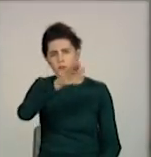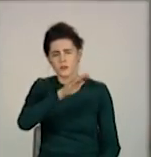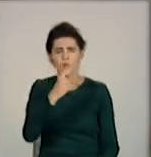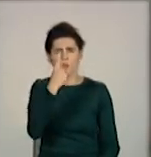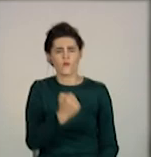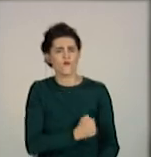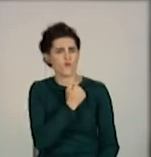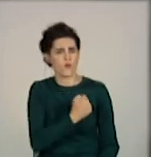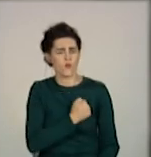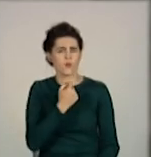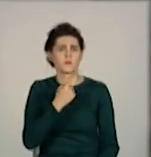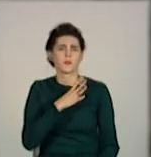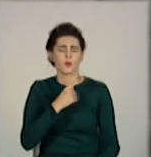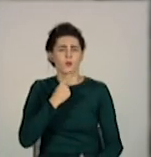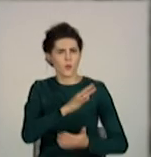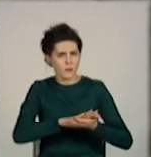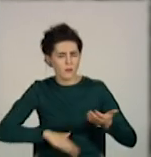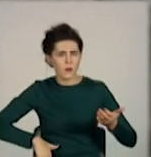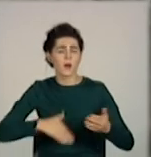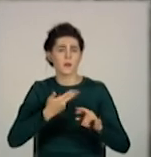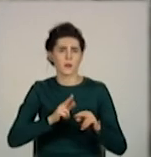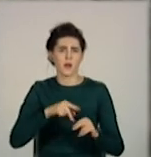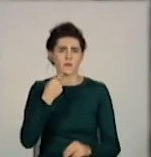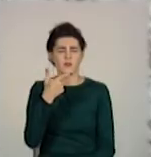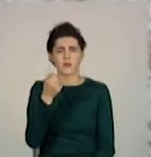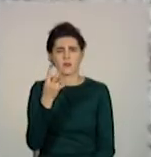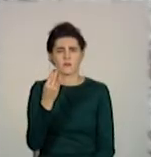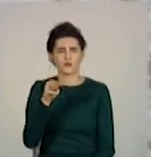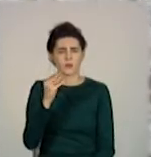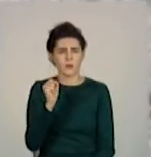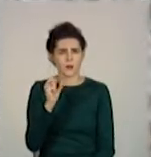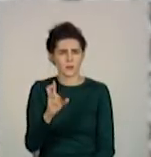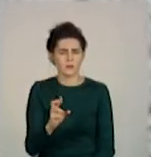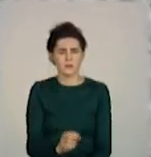військовий отримав бойове ураження, повідомляє штаб Об'єднаних сил.